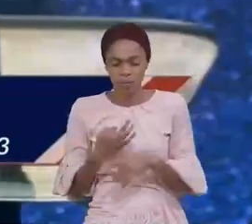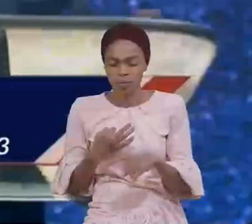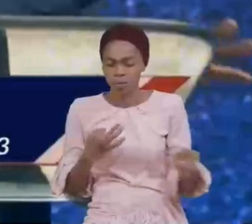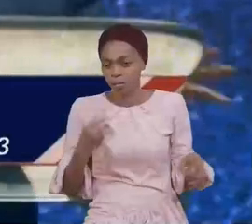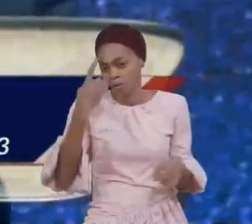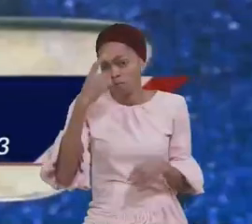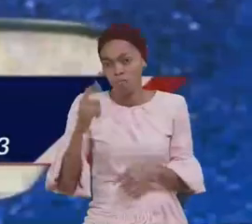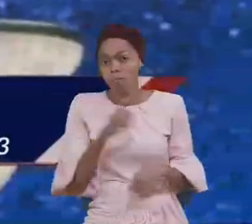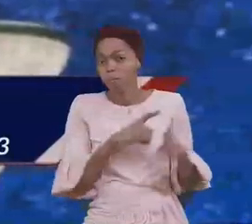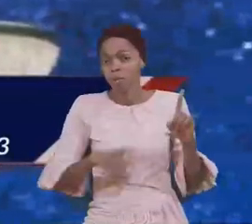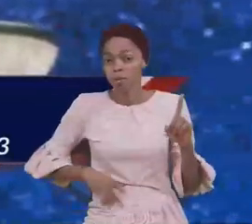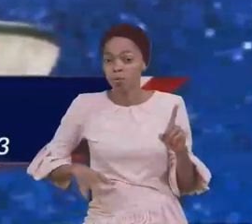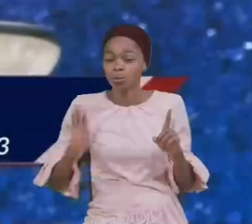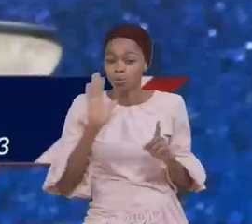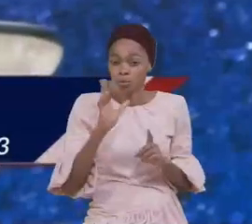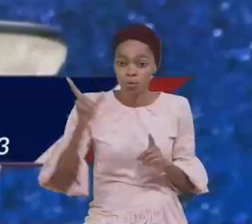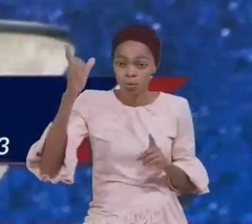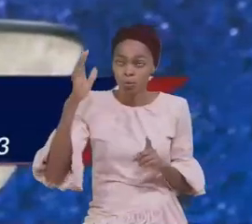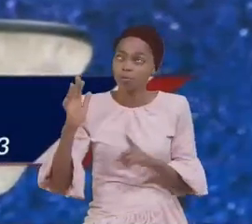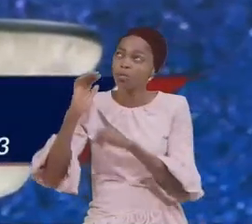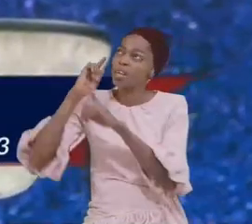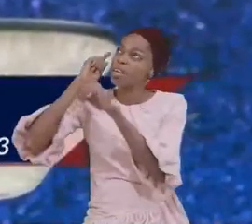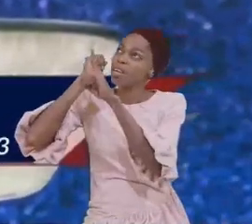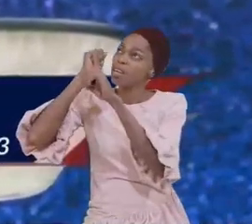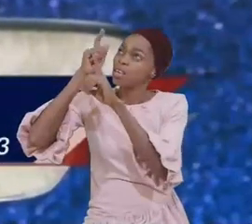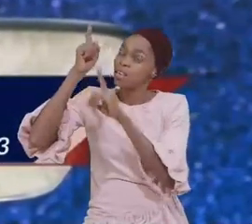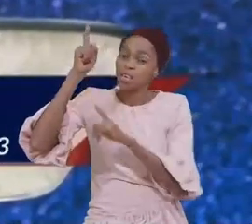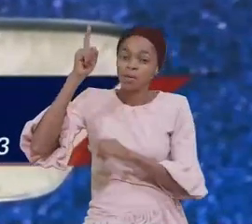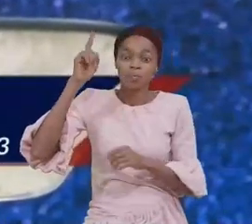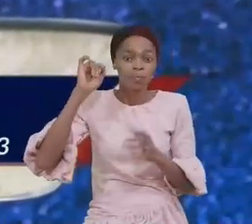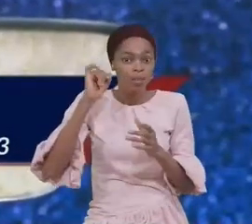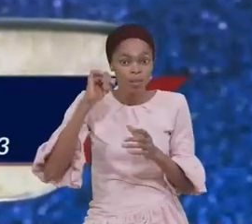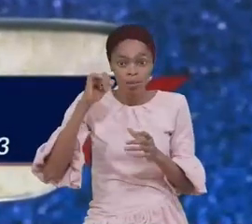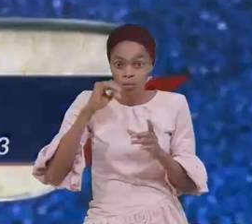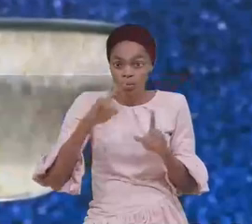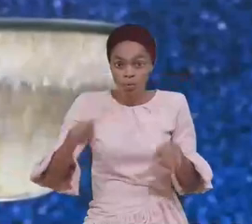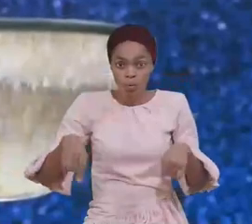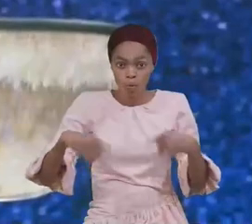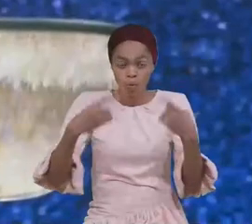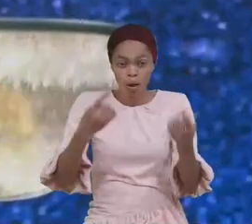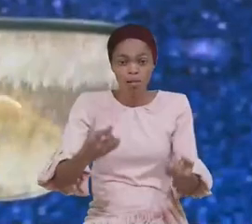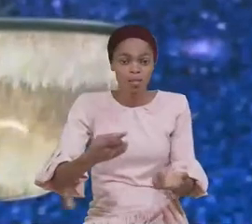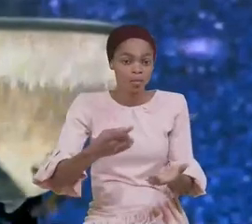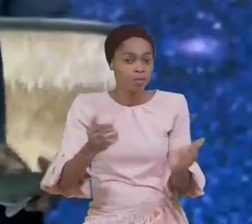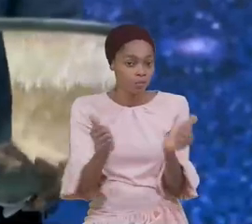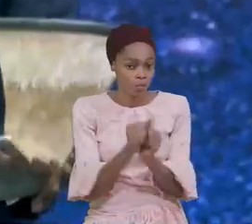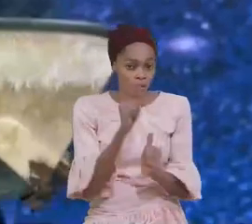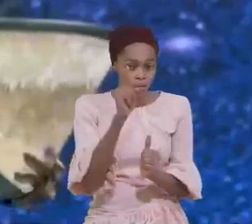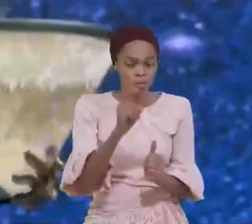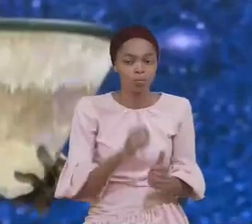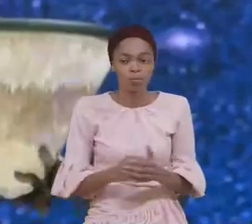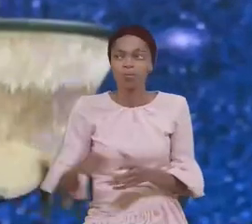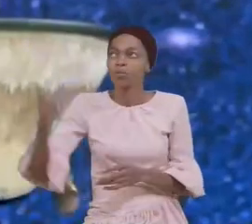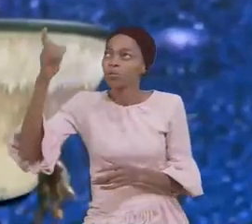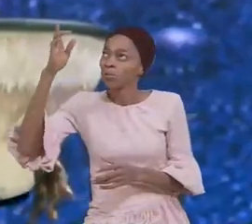point effrayés devant eux. Car l'Éternel, ton Dieu, marchera lui-même avec